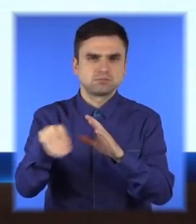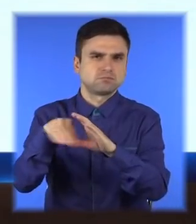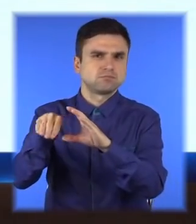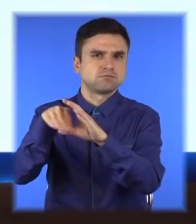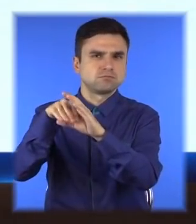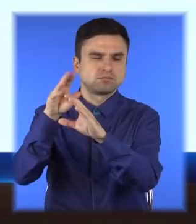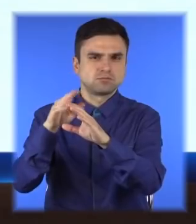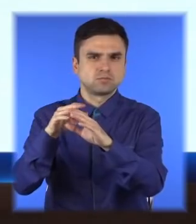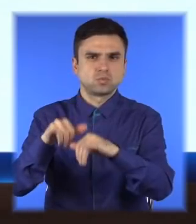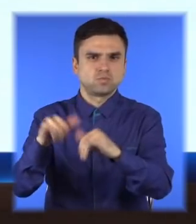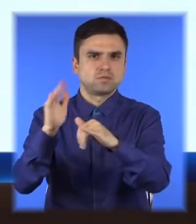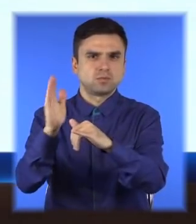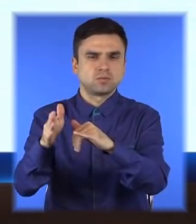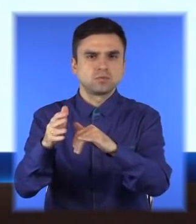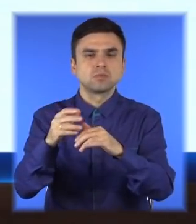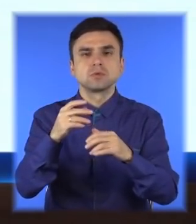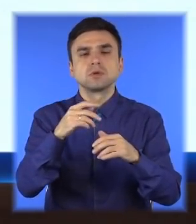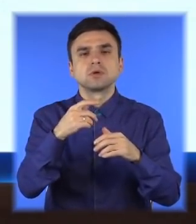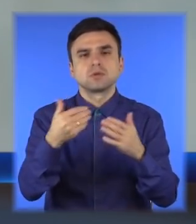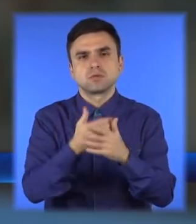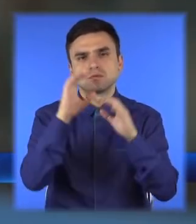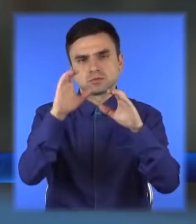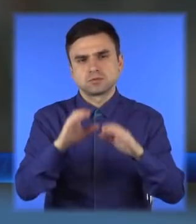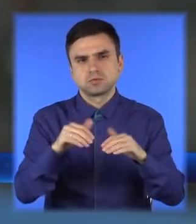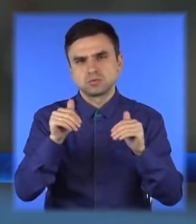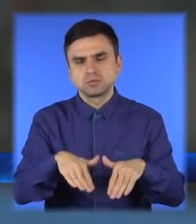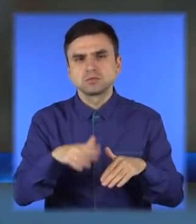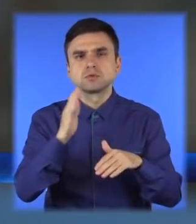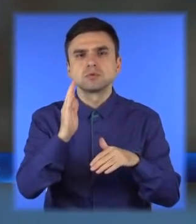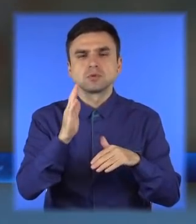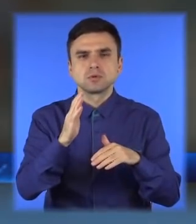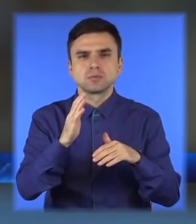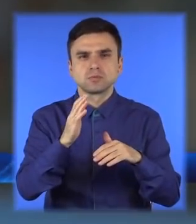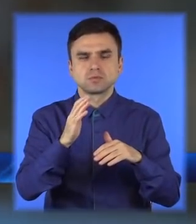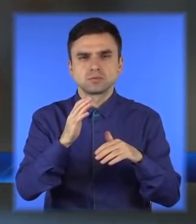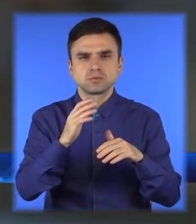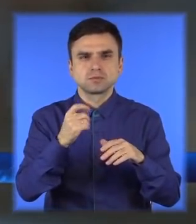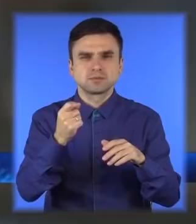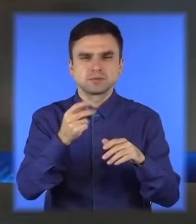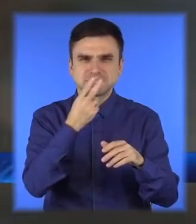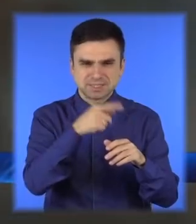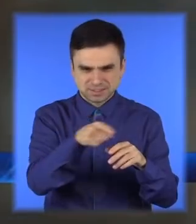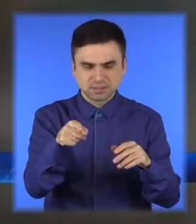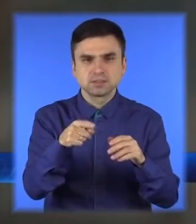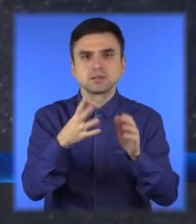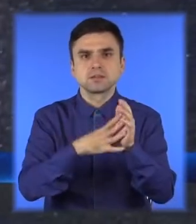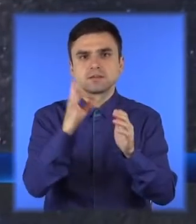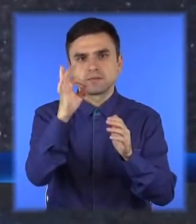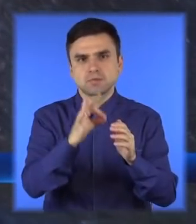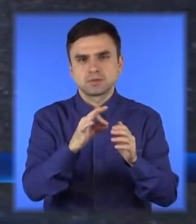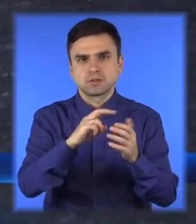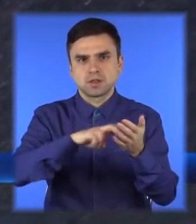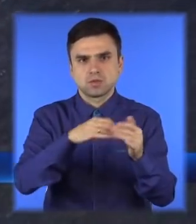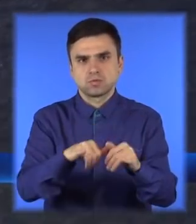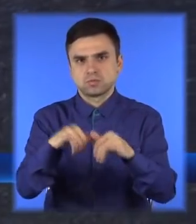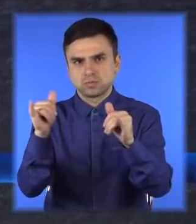документі пропонується підняти акциз на тютюнові вироби на 9%. Експерти зазначають, що з 1 січня